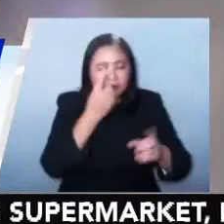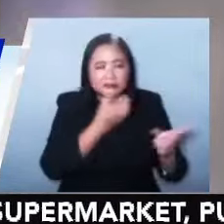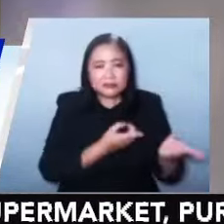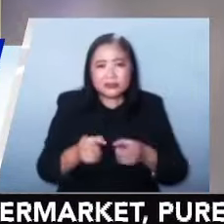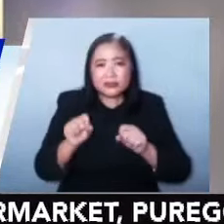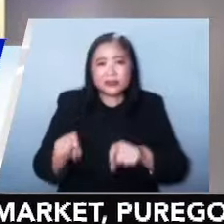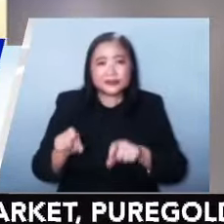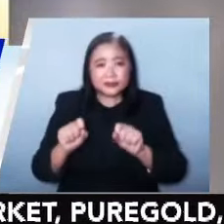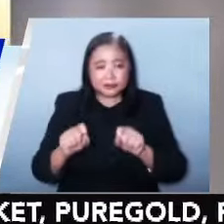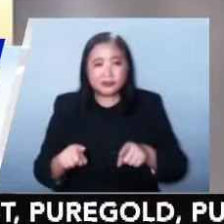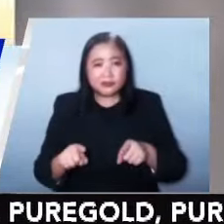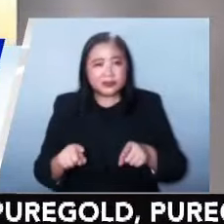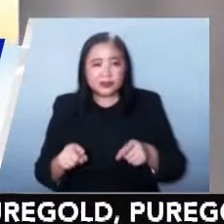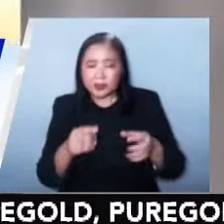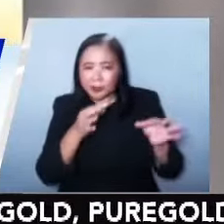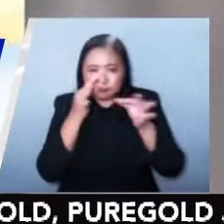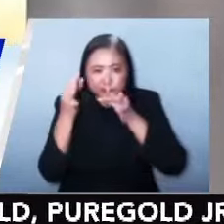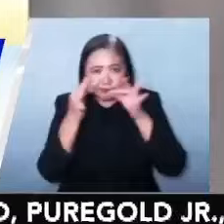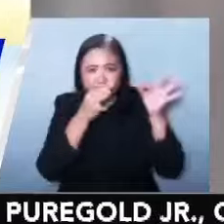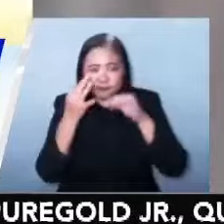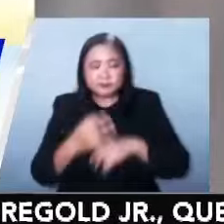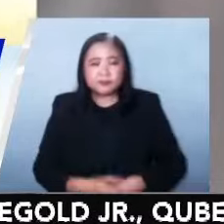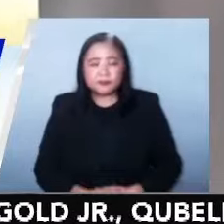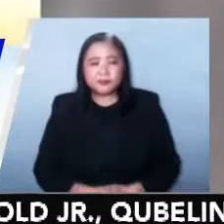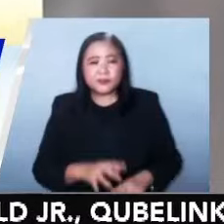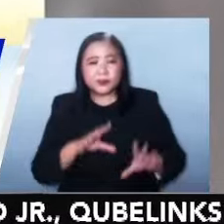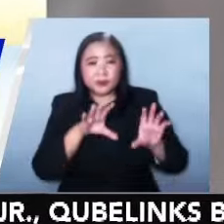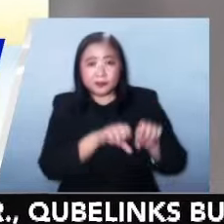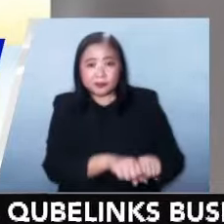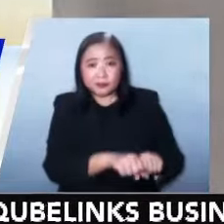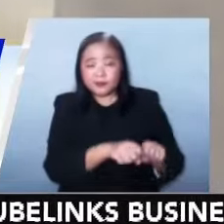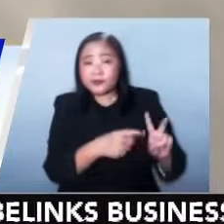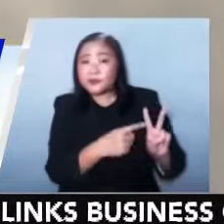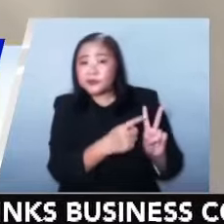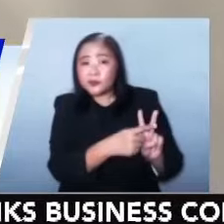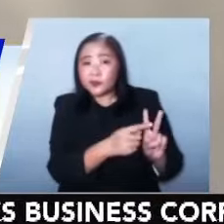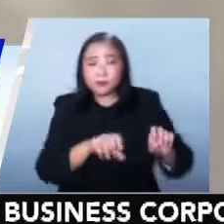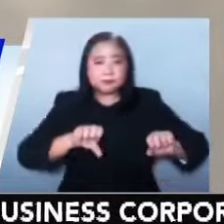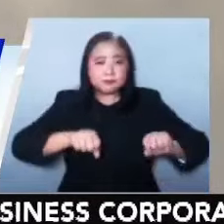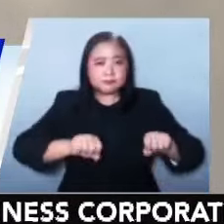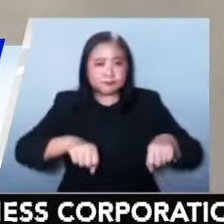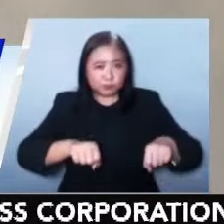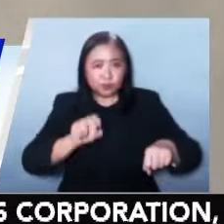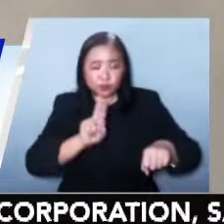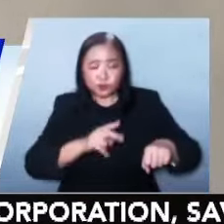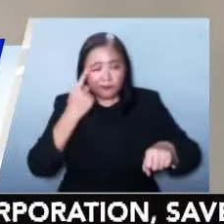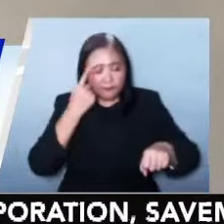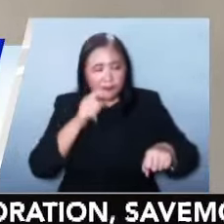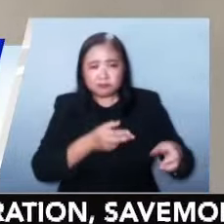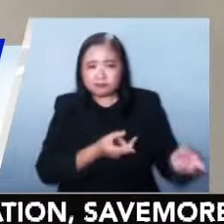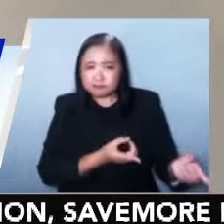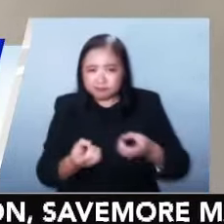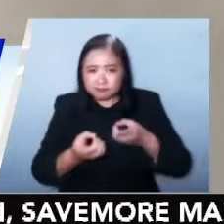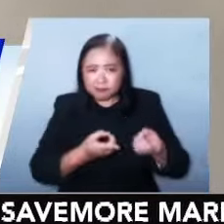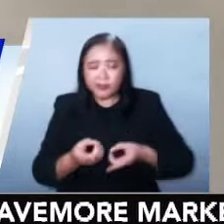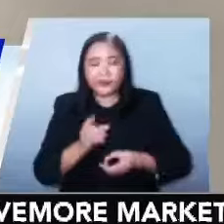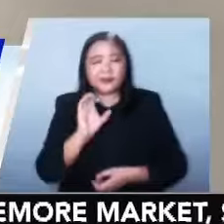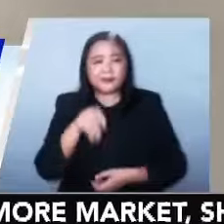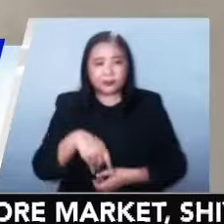ng illegal na droga. Nakumpiska rin sa mga suspect ang motorsiklong kanilang gamit at cellphone. Tumanggi